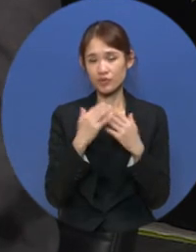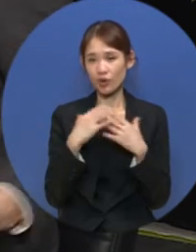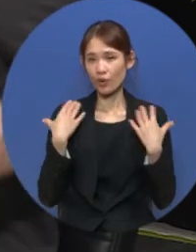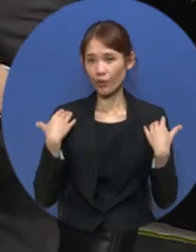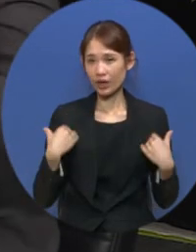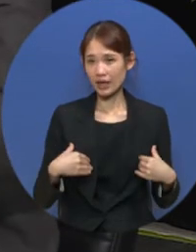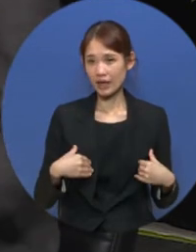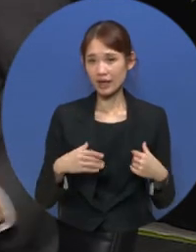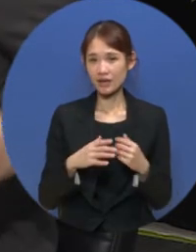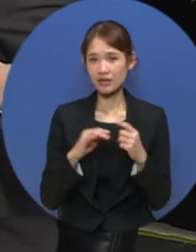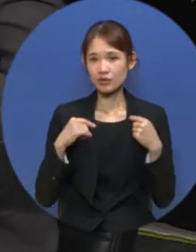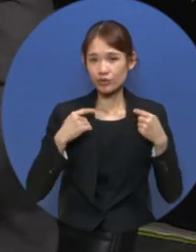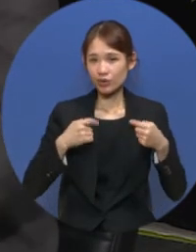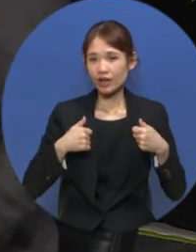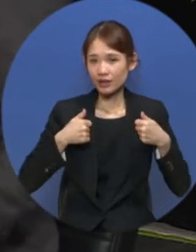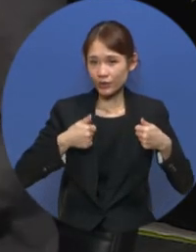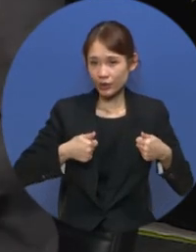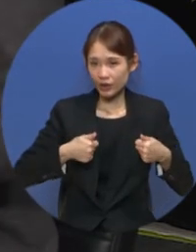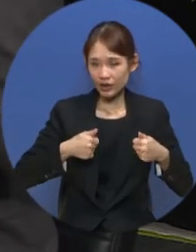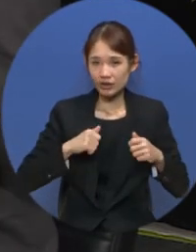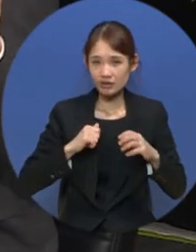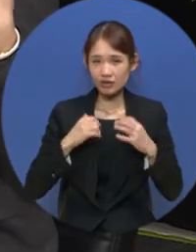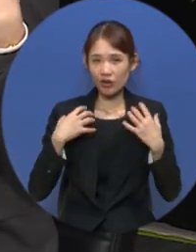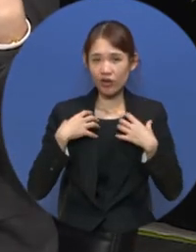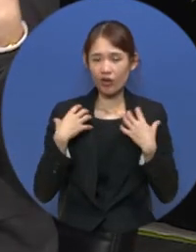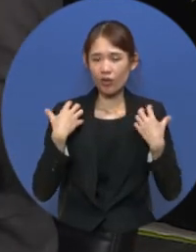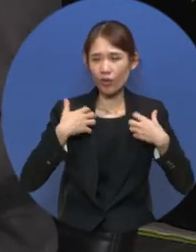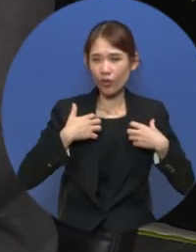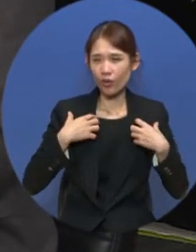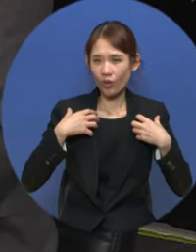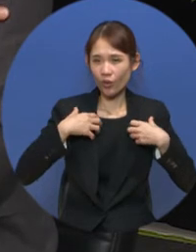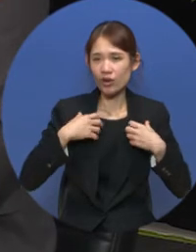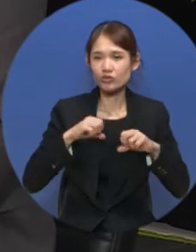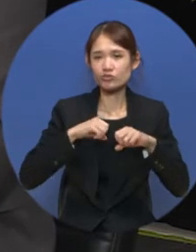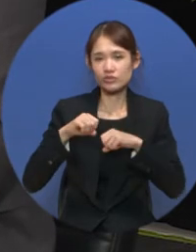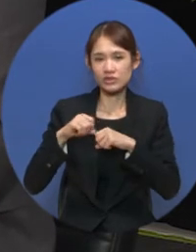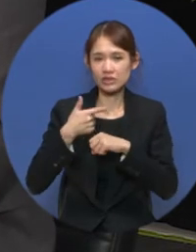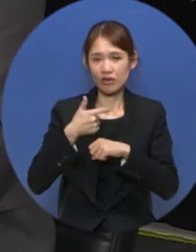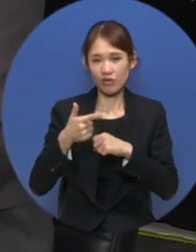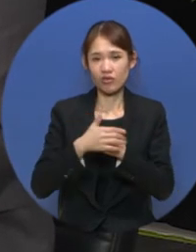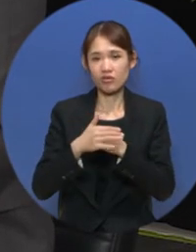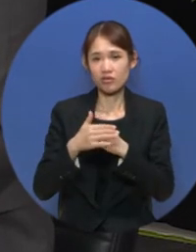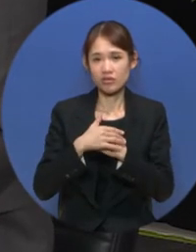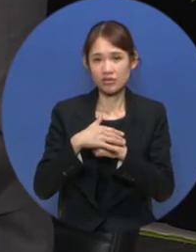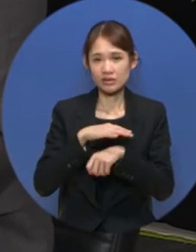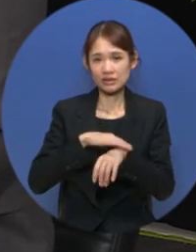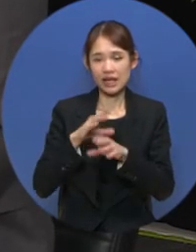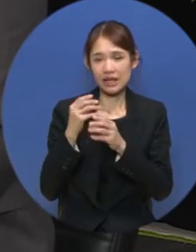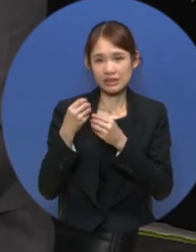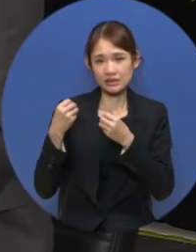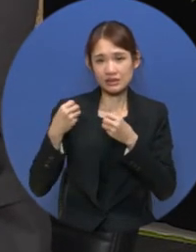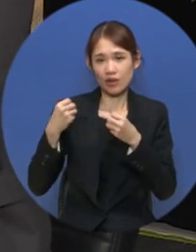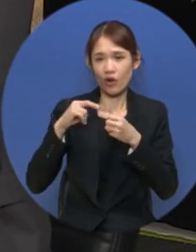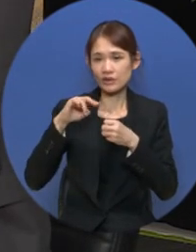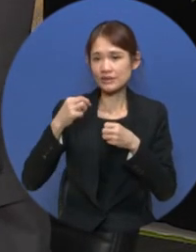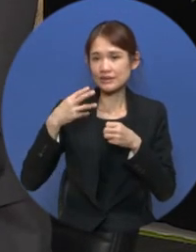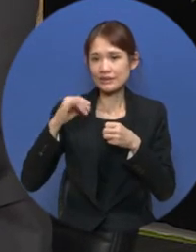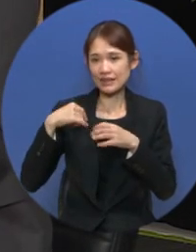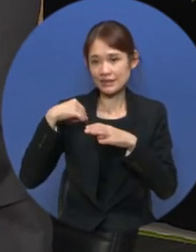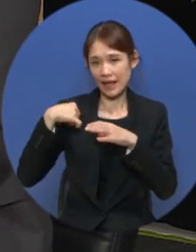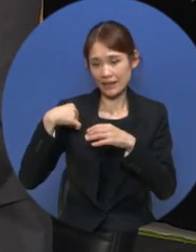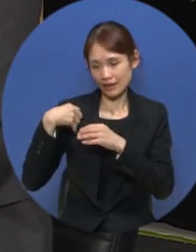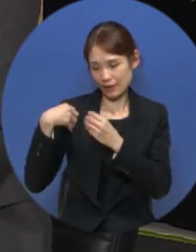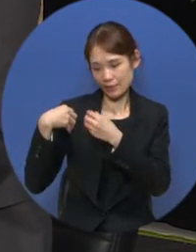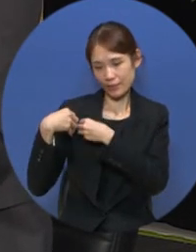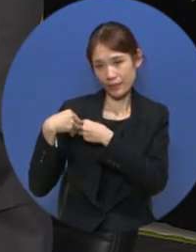이제 휠체어 추진하실 때 워낙 이제 어깨의 네. 회전이 크다 보니까 네네. 그런 이제 그 저희가 잘 늘어나는 스트레치 소재를 안에다가 아.